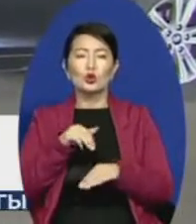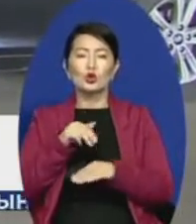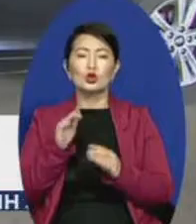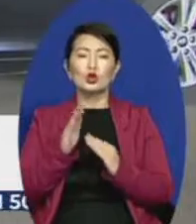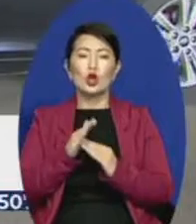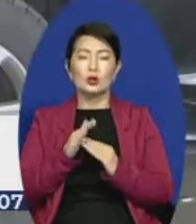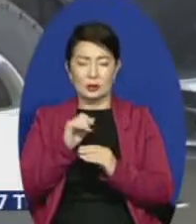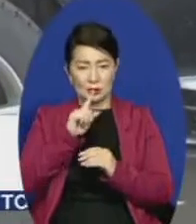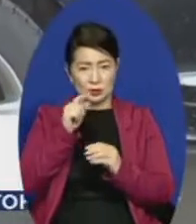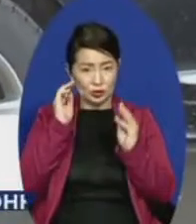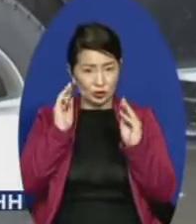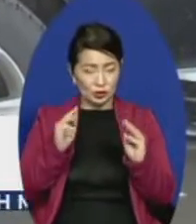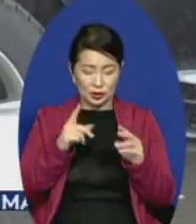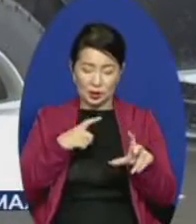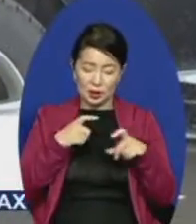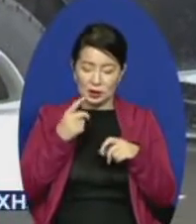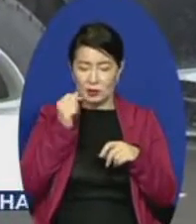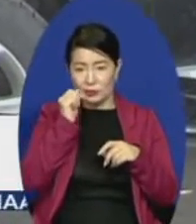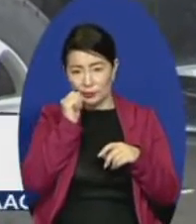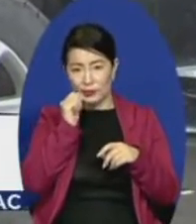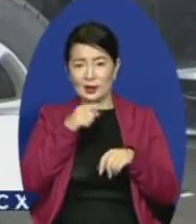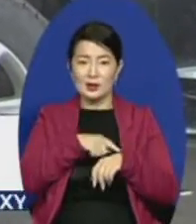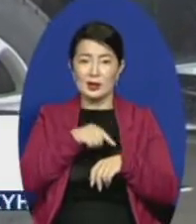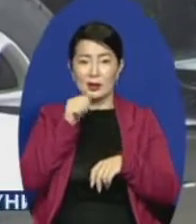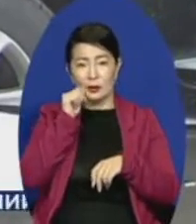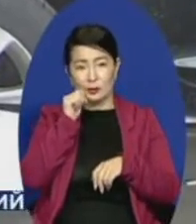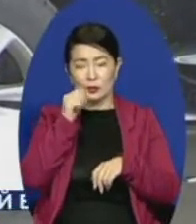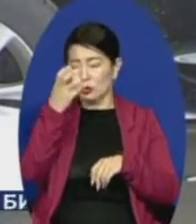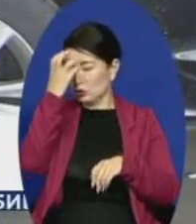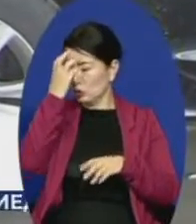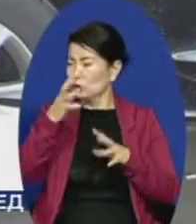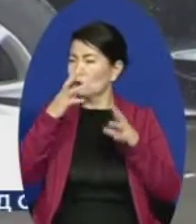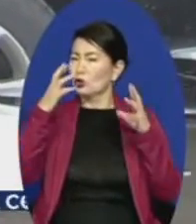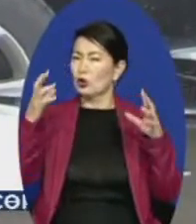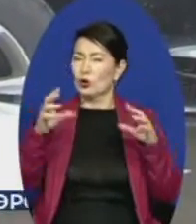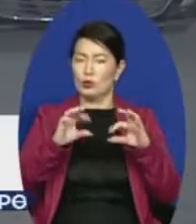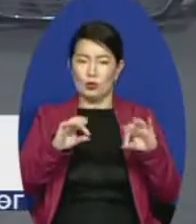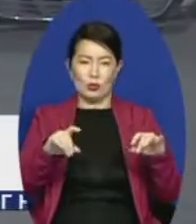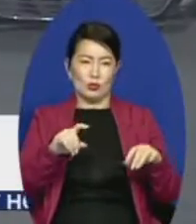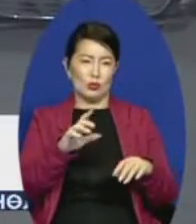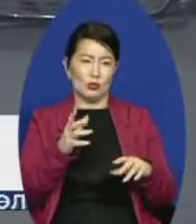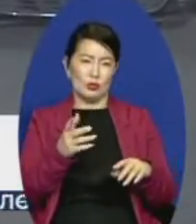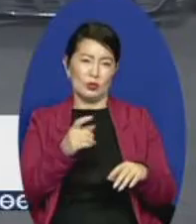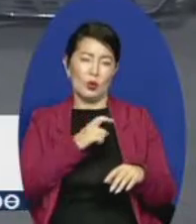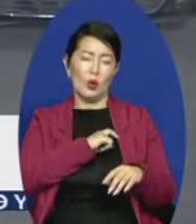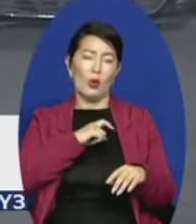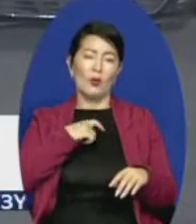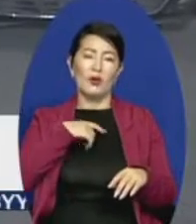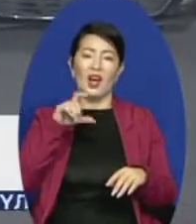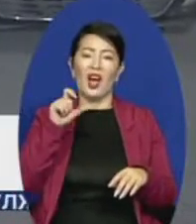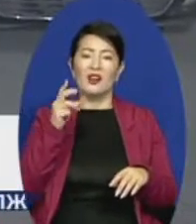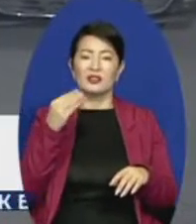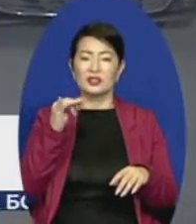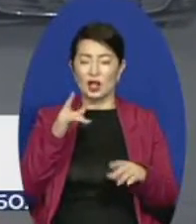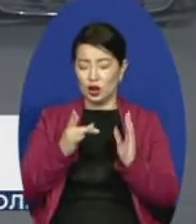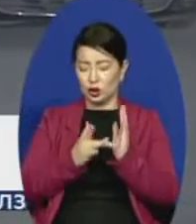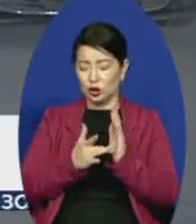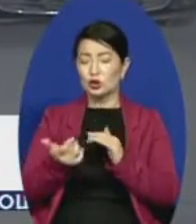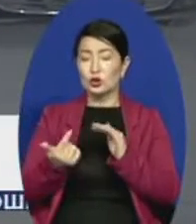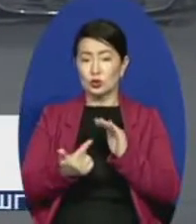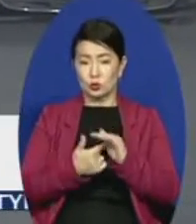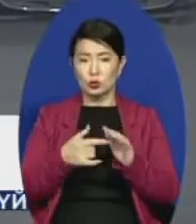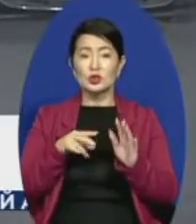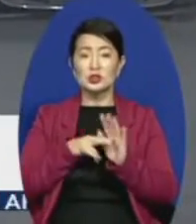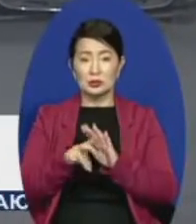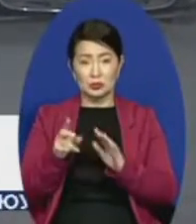бүрэн шийдэгдэж эдийн засаг цаг хугацаа хэмнсэн хамгийн гол нь төрийн давхар процесс хувийн хвшил технологи цөөрөлсөн үйлчлэгийг нэвтрүүлж байгаагаар